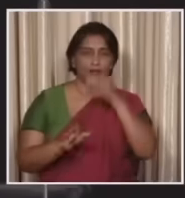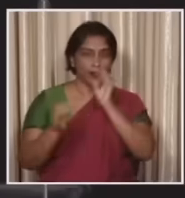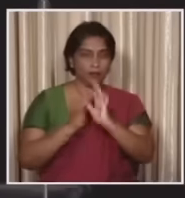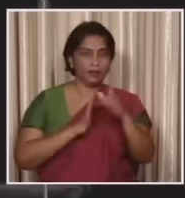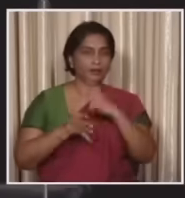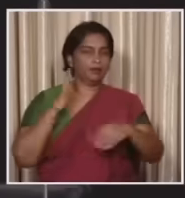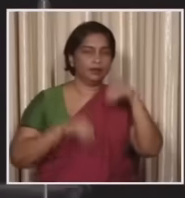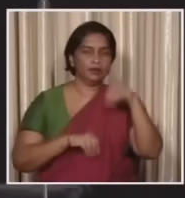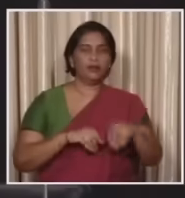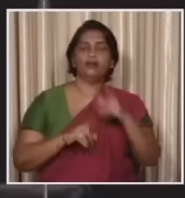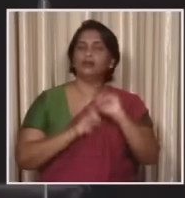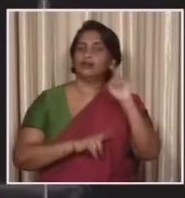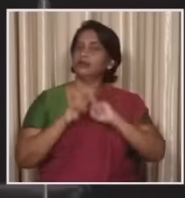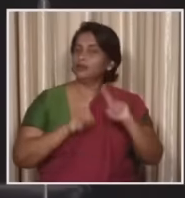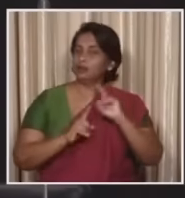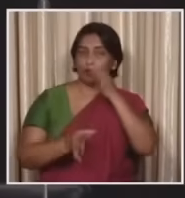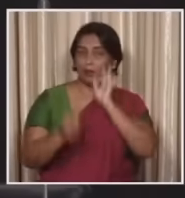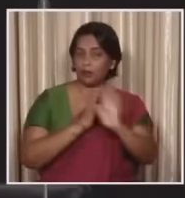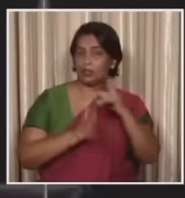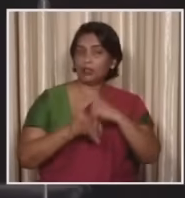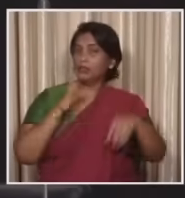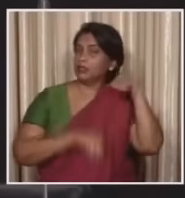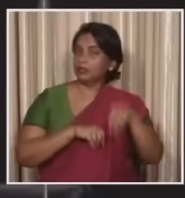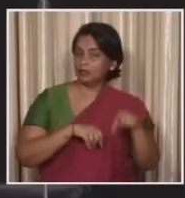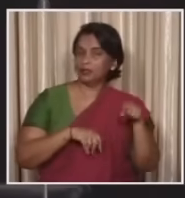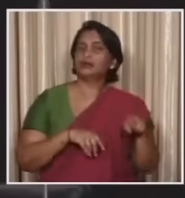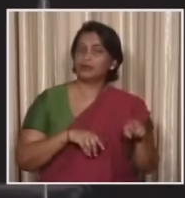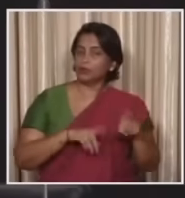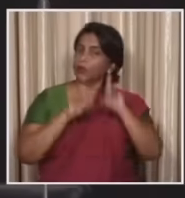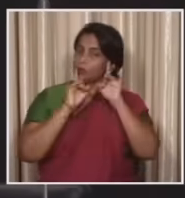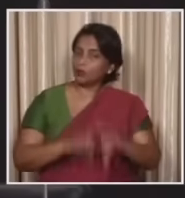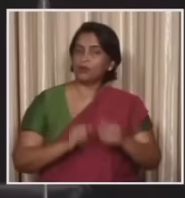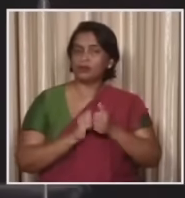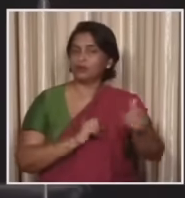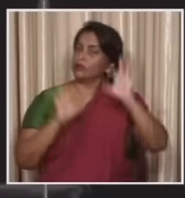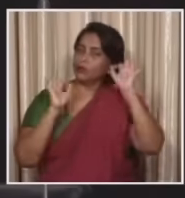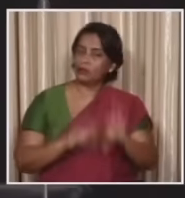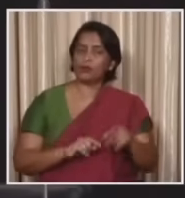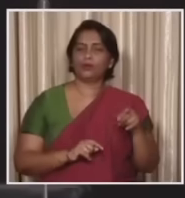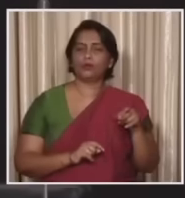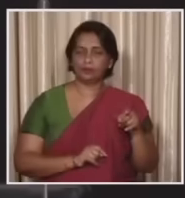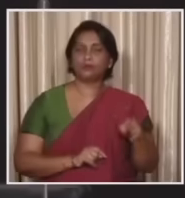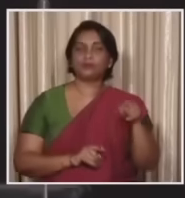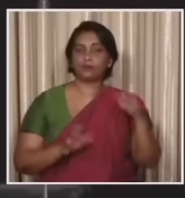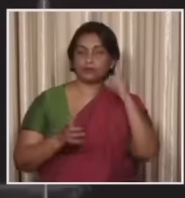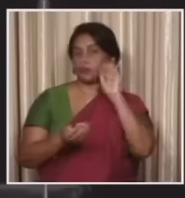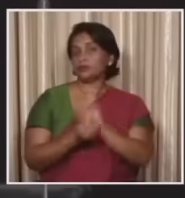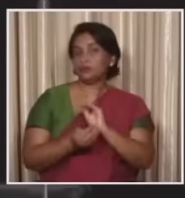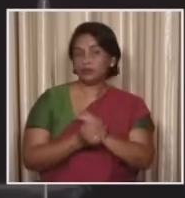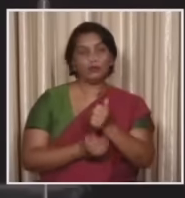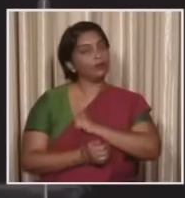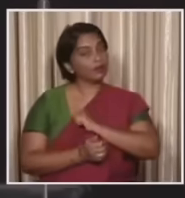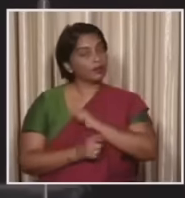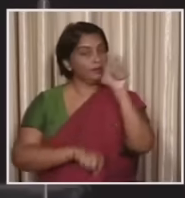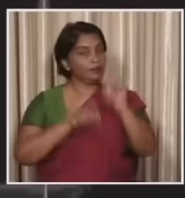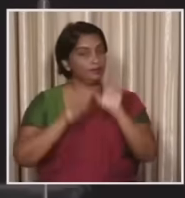දේශපාලනයට පාර්ලිමේන්තුව ගිනි තියන්න හදන දේශපාලනයට ඒවට යන්න දෙන්නේ නැතුව මේක ආරක්ෂා කරන්න කැමති අය ඉන්නව